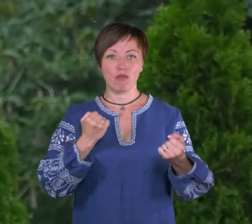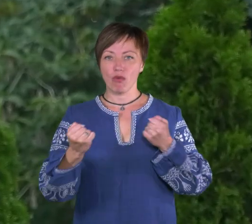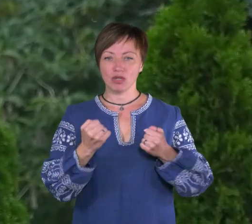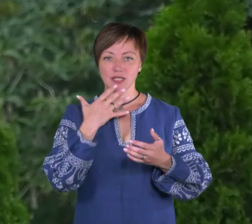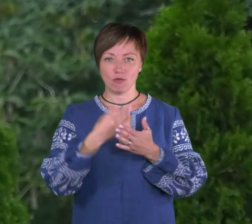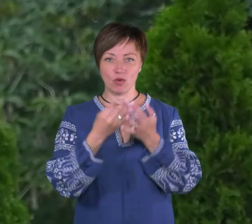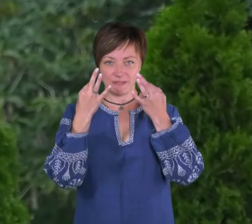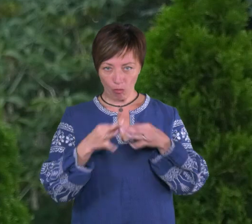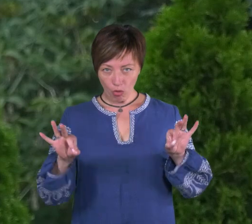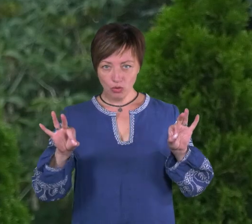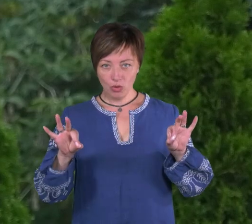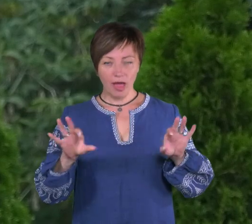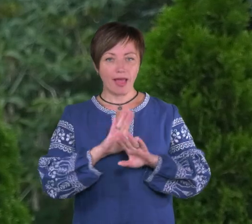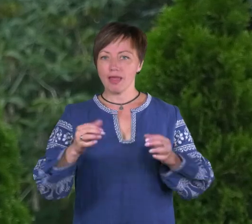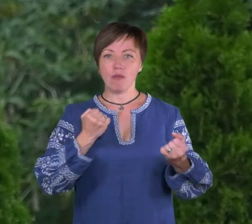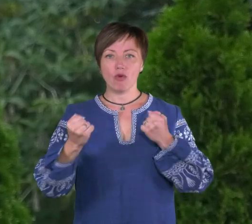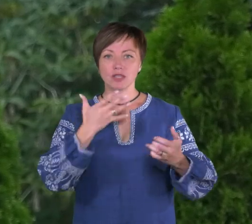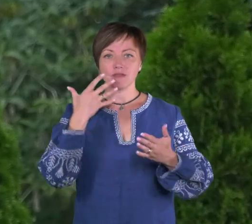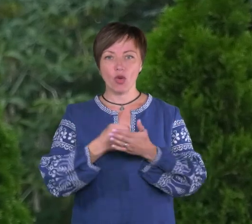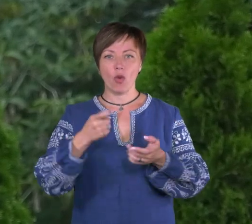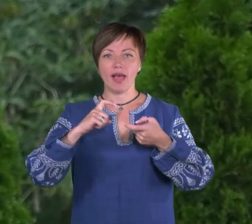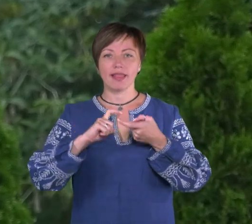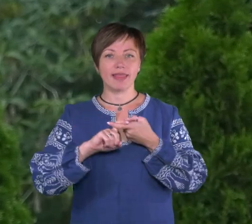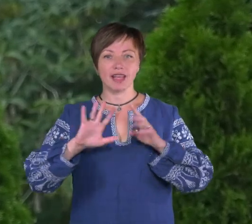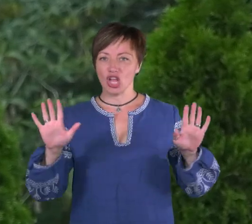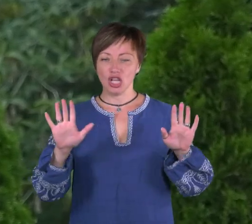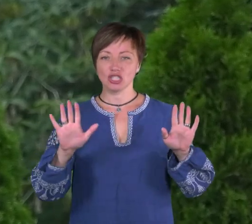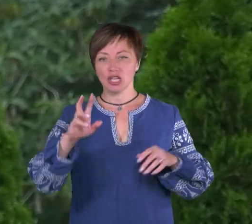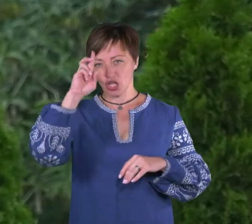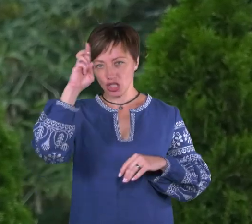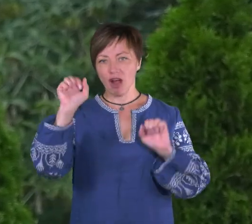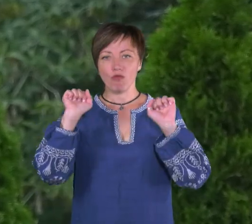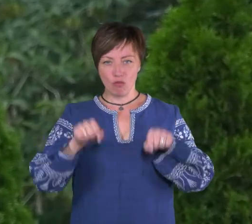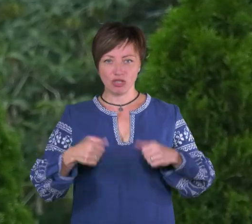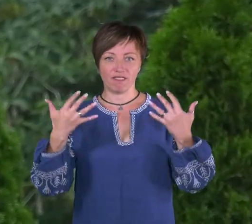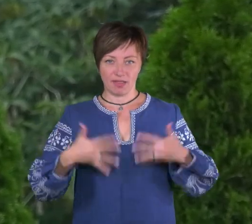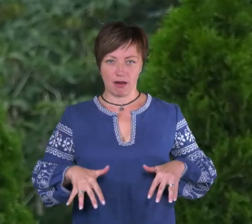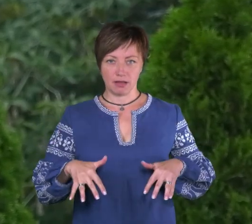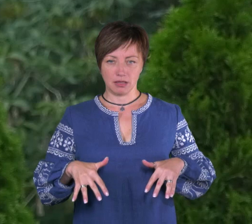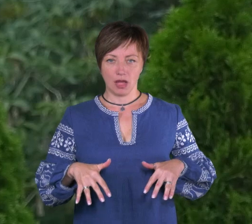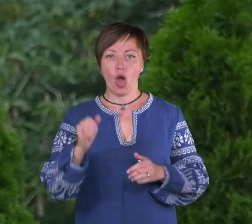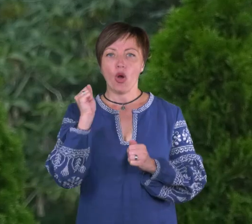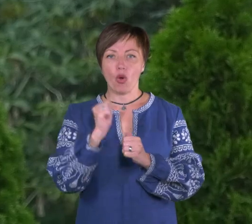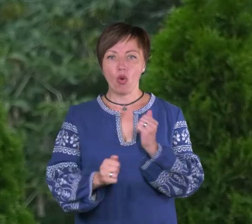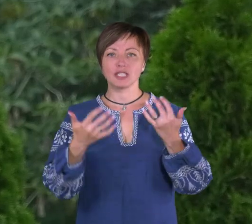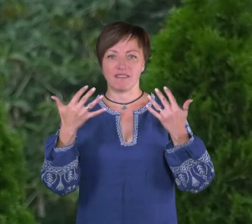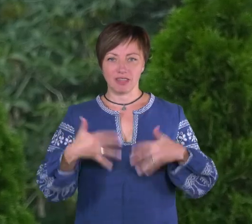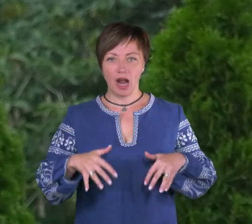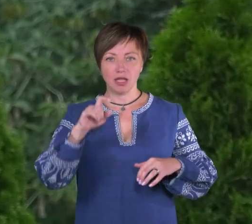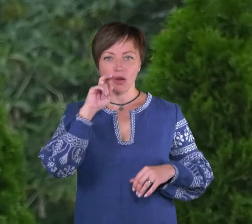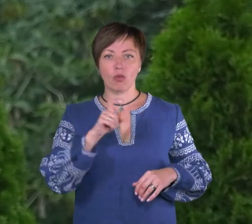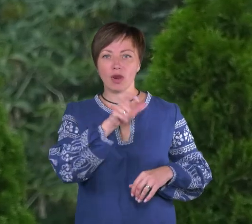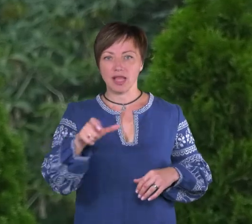свою свободу, не борешся за свою незалежність, державу можна втратити. Кожна втрата